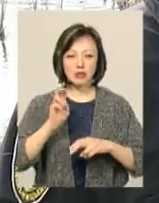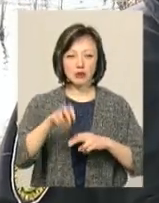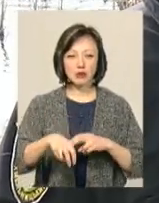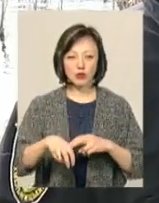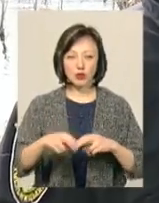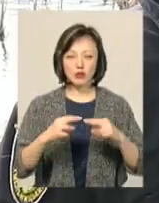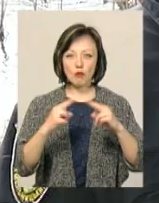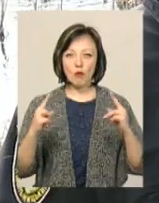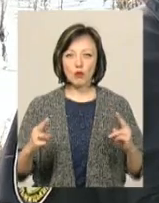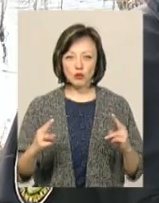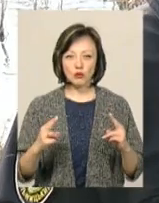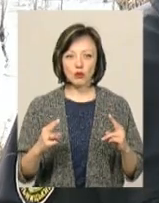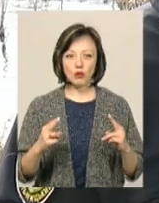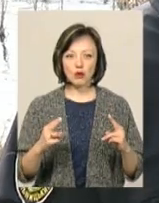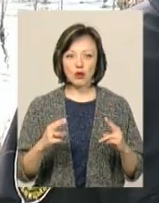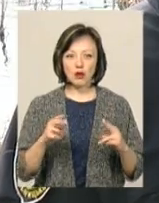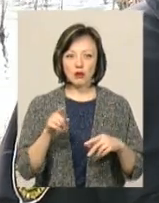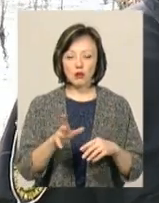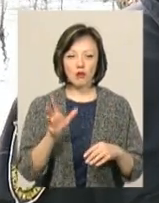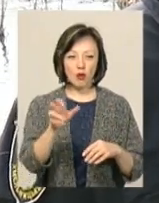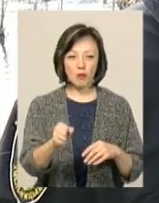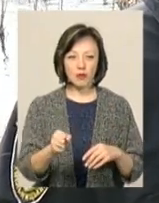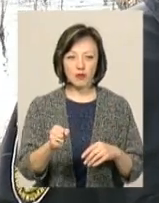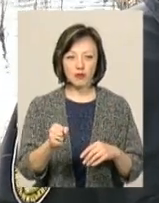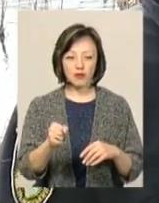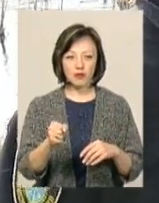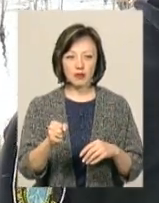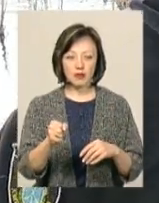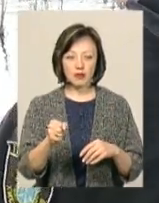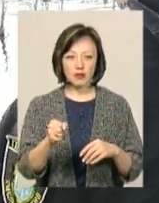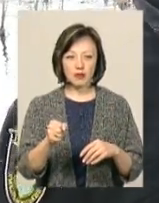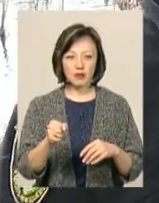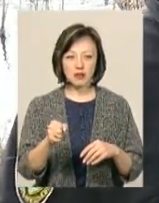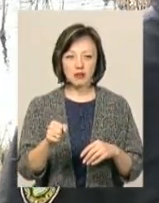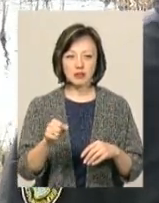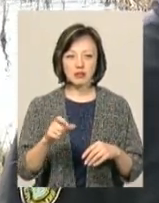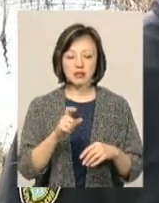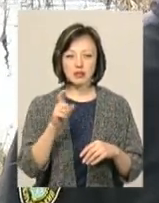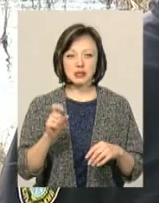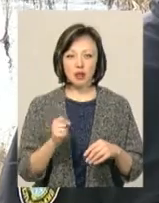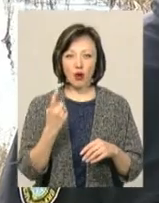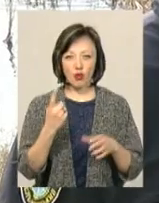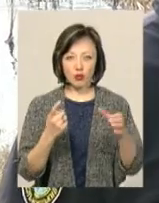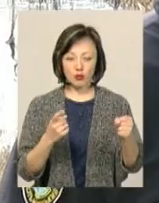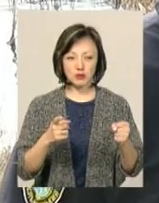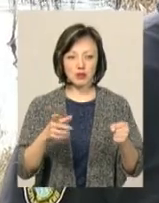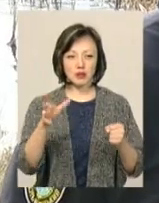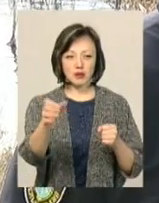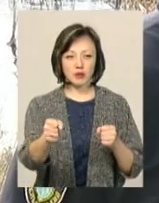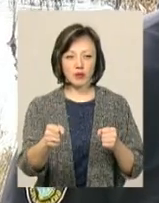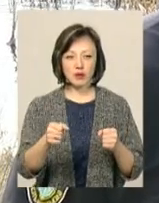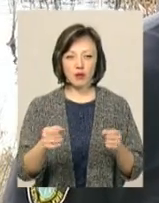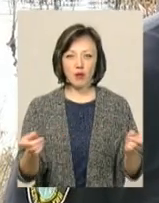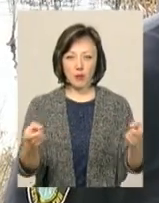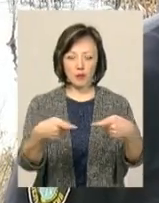з даного моста, тобі Дія обхватив його, вже тримаючись там за трубу однією рукою, обхватив